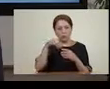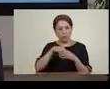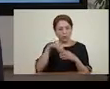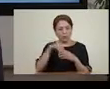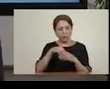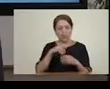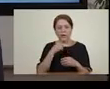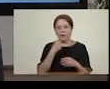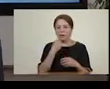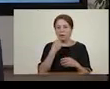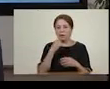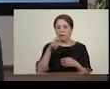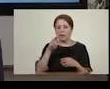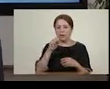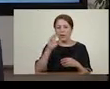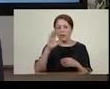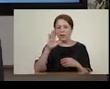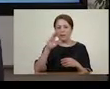qizil lavlagi,